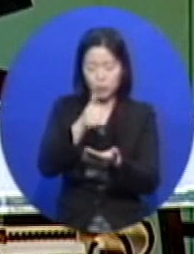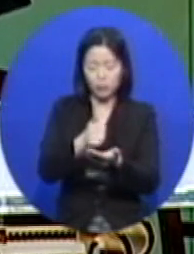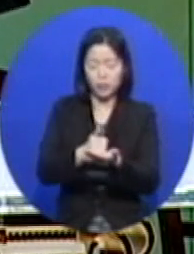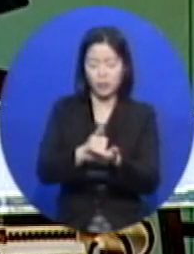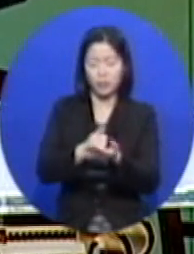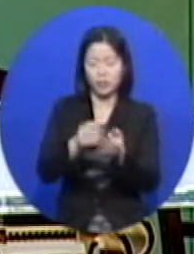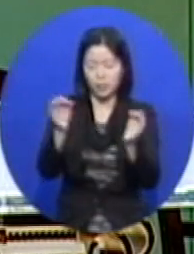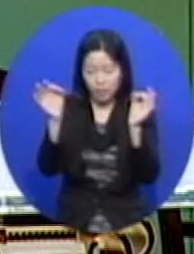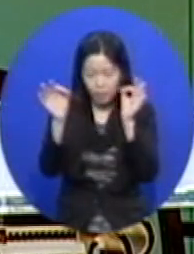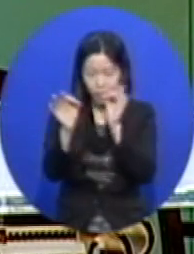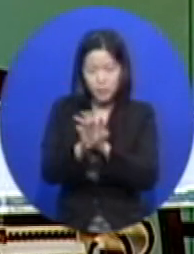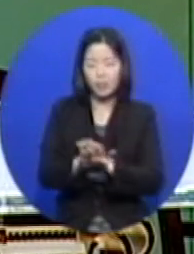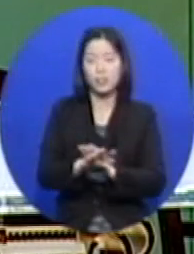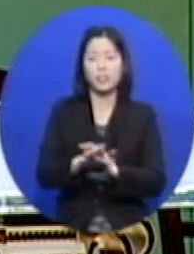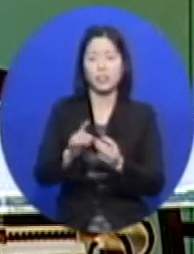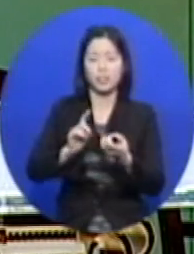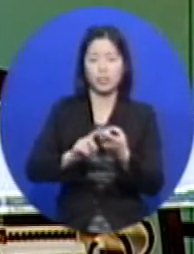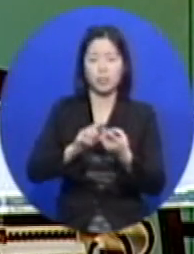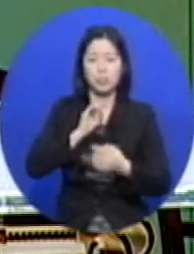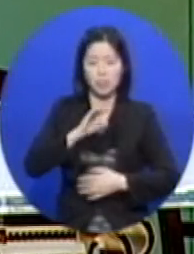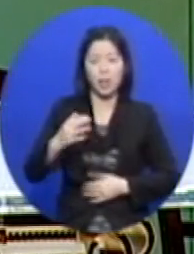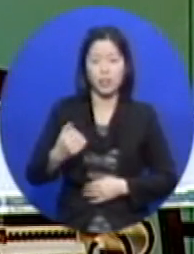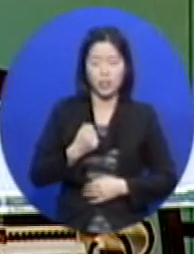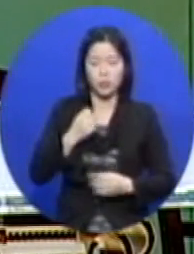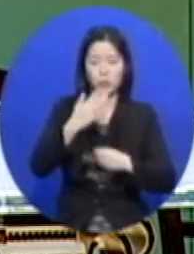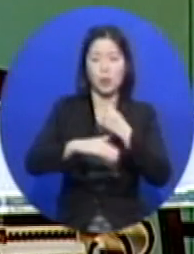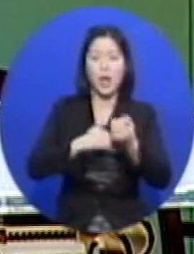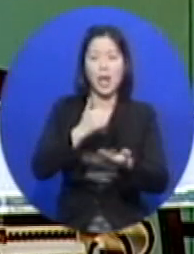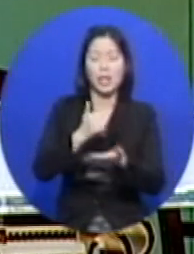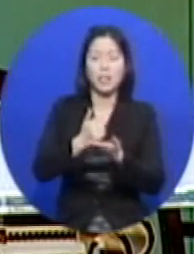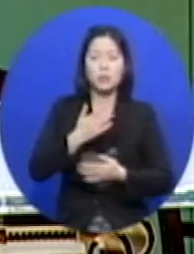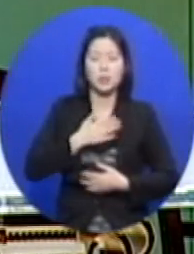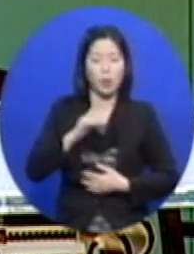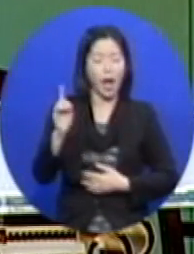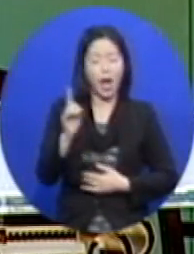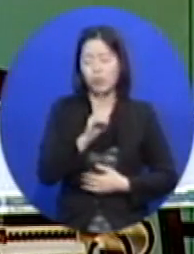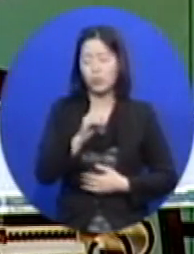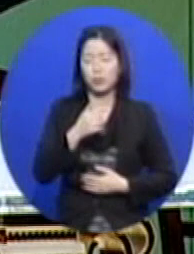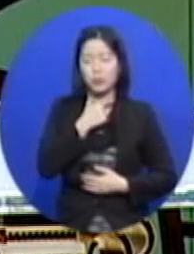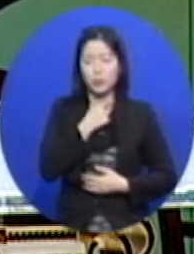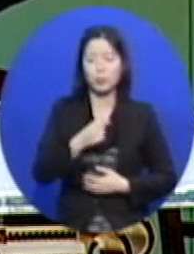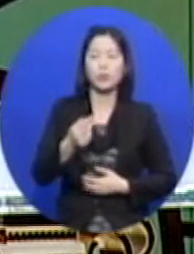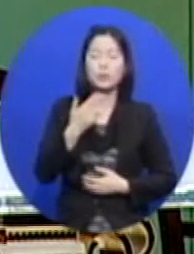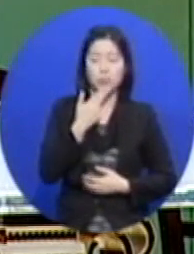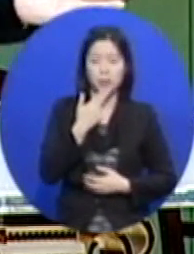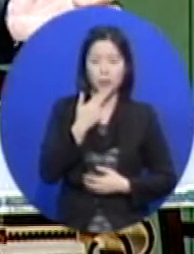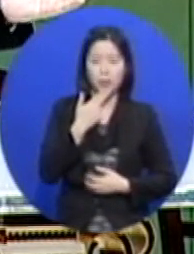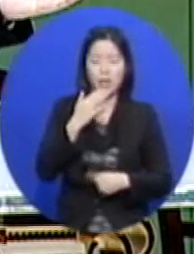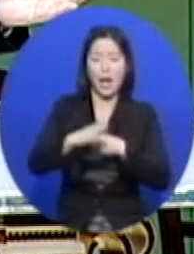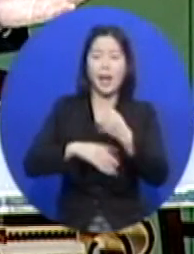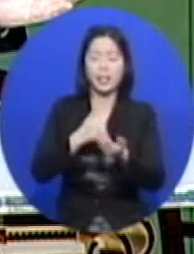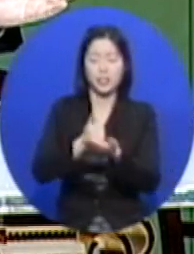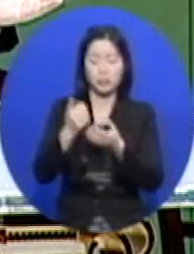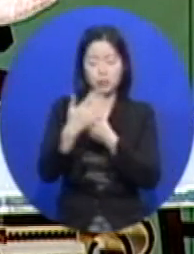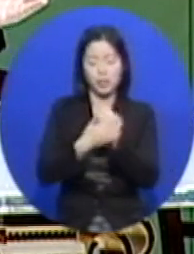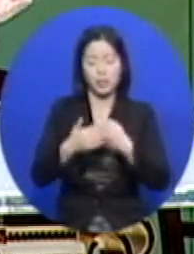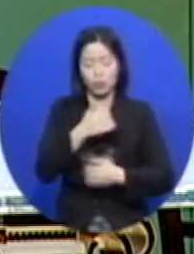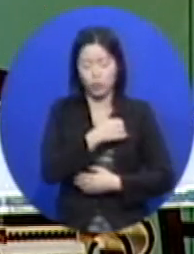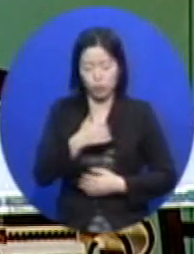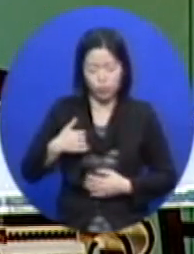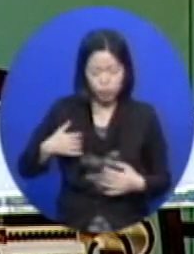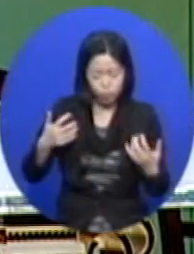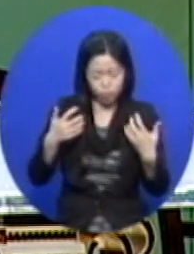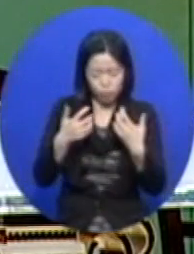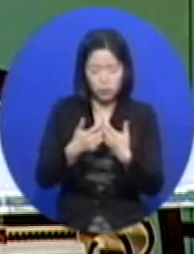가지고도 하나님 정말 저 아무것도 져 소원이 없어요 하나님의 은혜에 충분해요 하나님